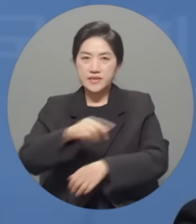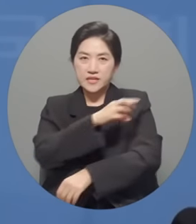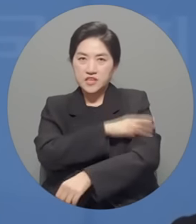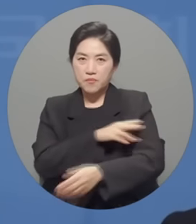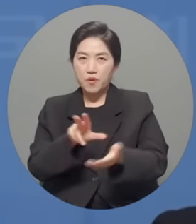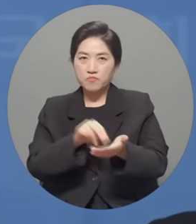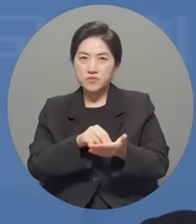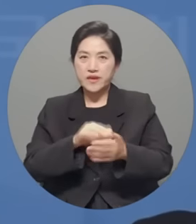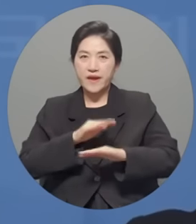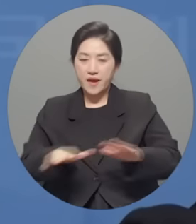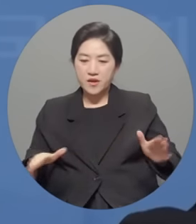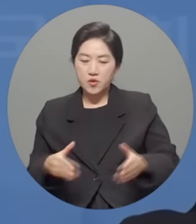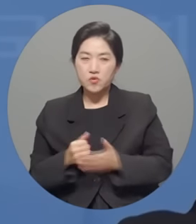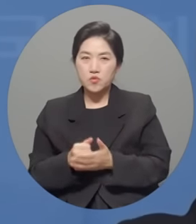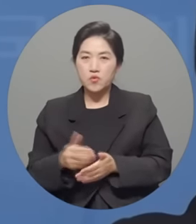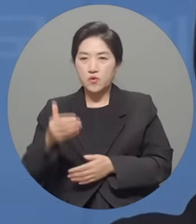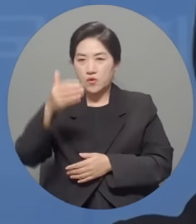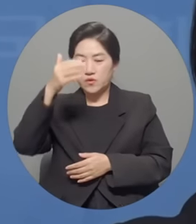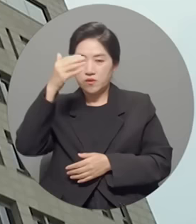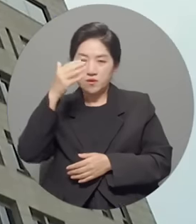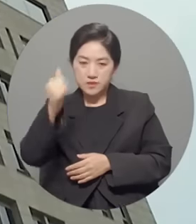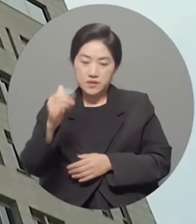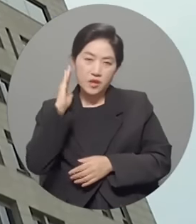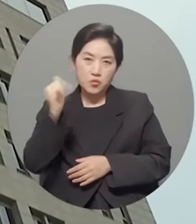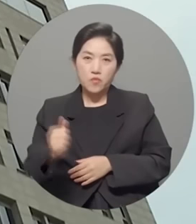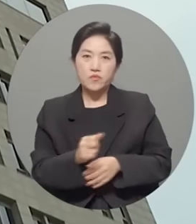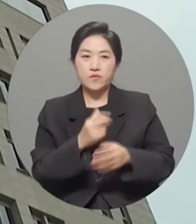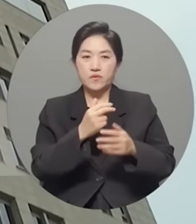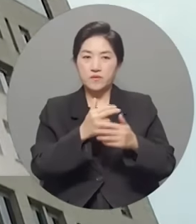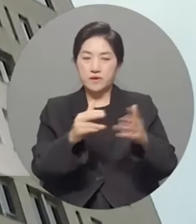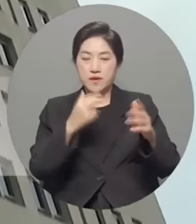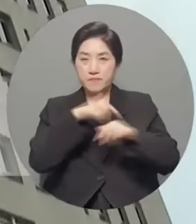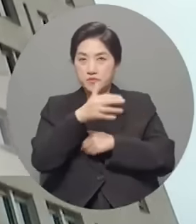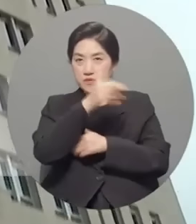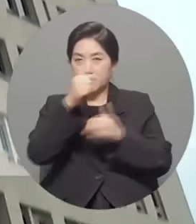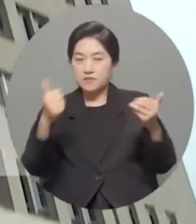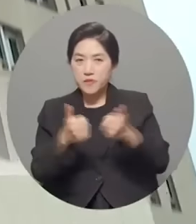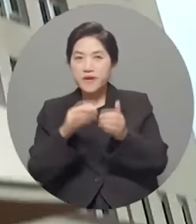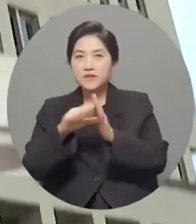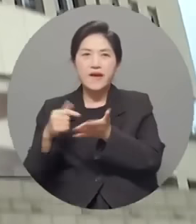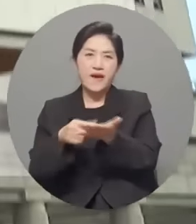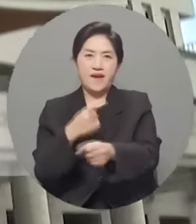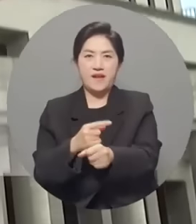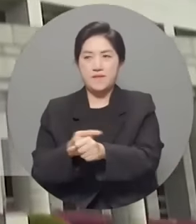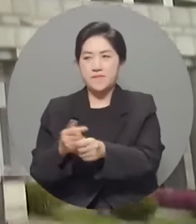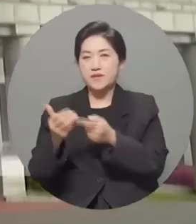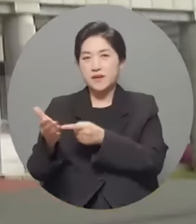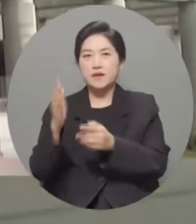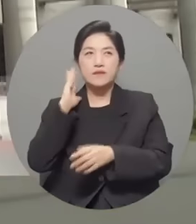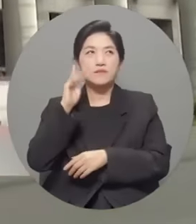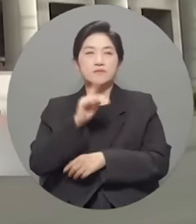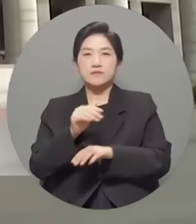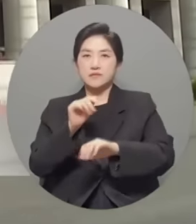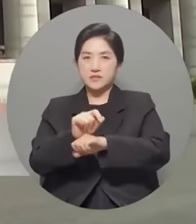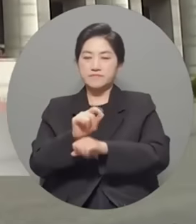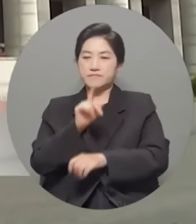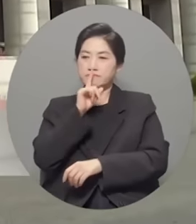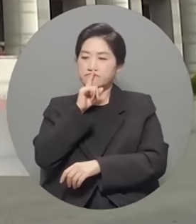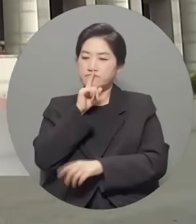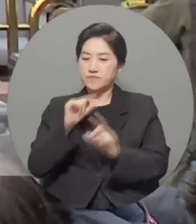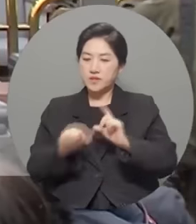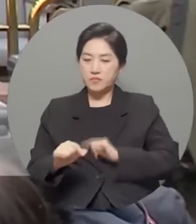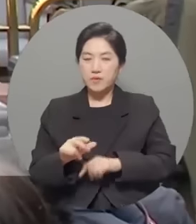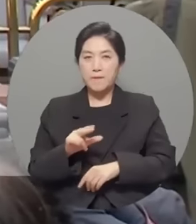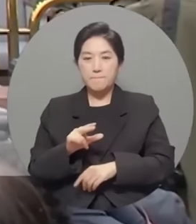의제로 올려서 협의하라고 가세했습니다. 대통령실은 아무 언급을 하지 않았습니다. 일부 의원들의